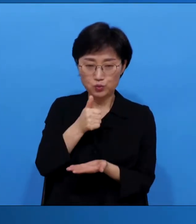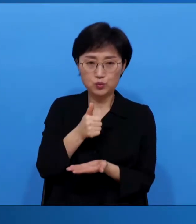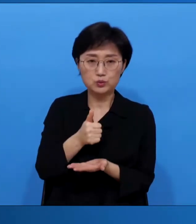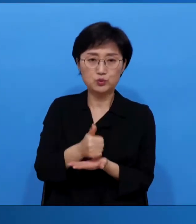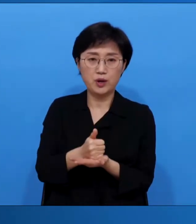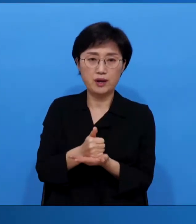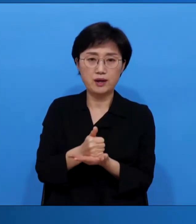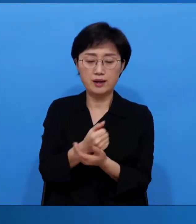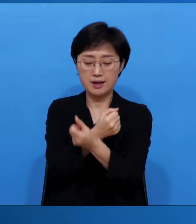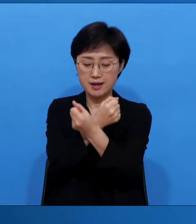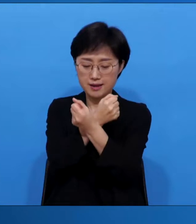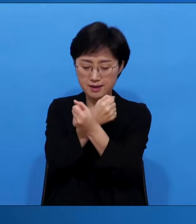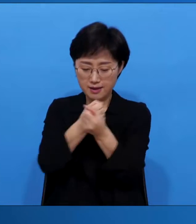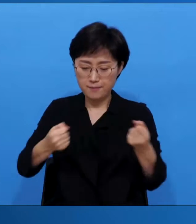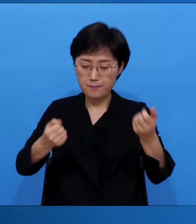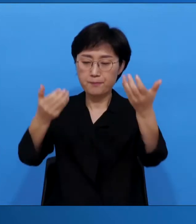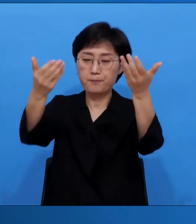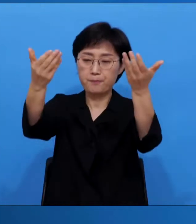우리의 죄